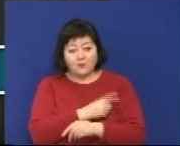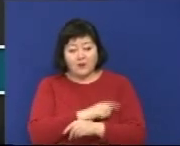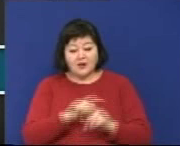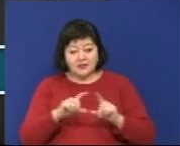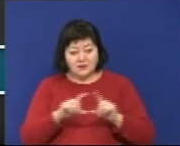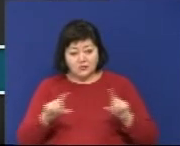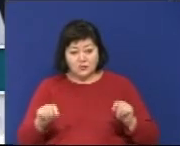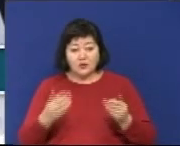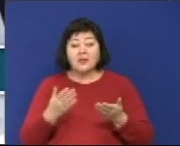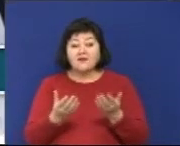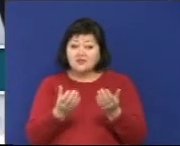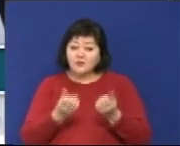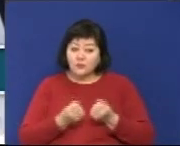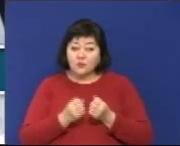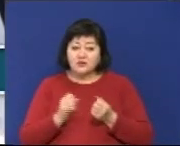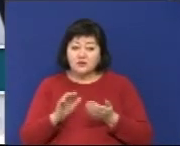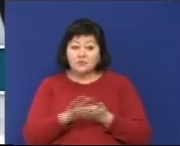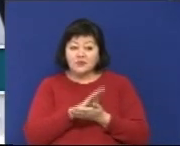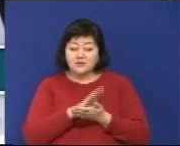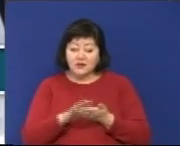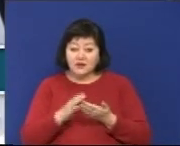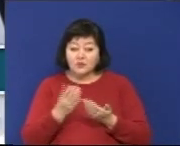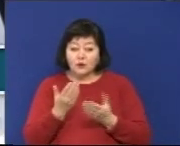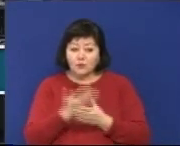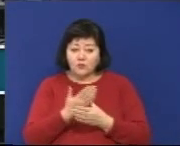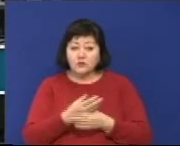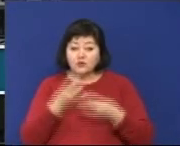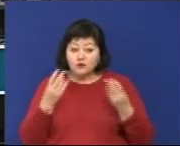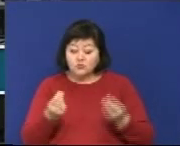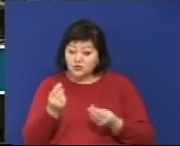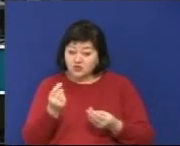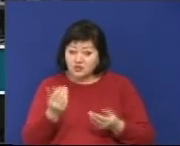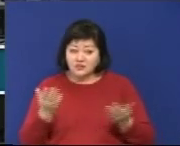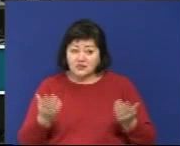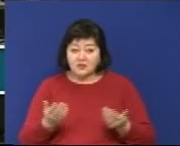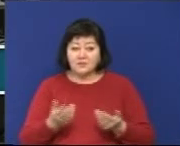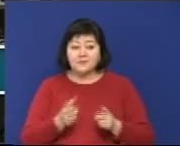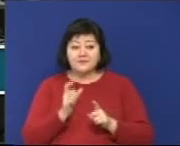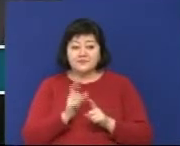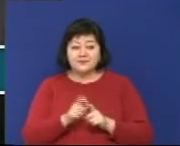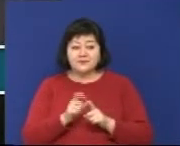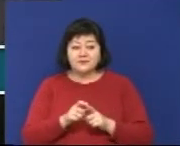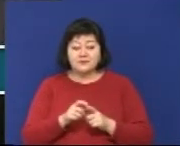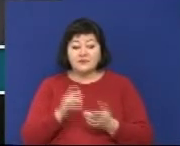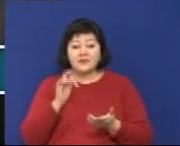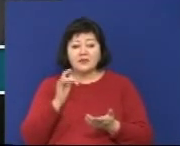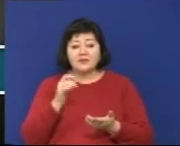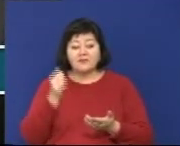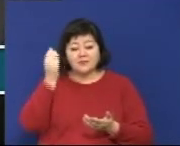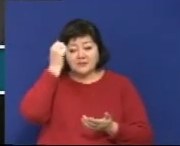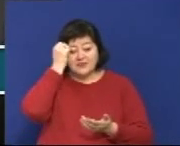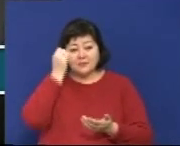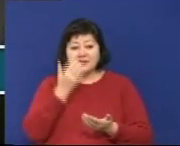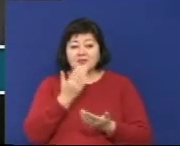гарантированную бесплатную помощь. Им же это оказать нужны же деньги же. По словам специалистов отдела, в следующем году в связи с внедрением